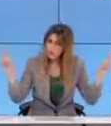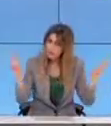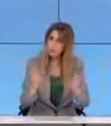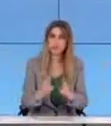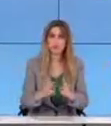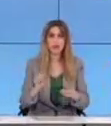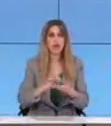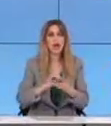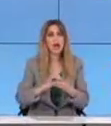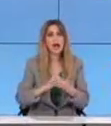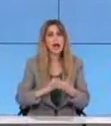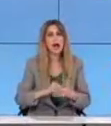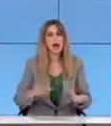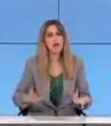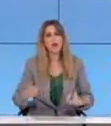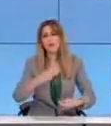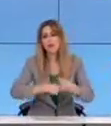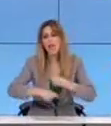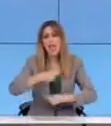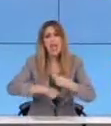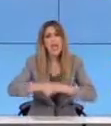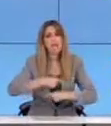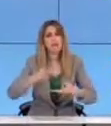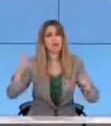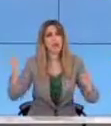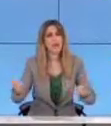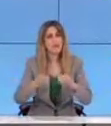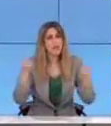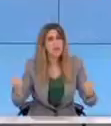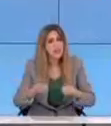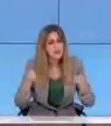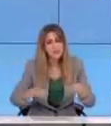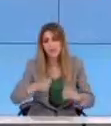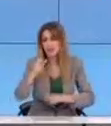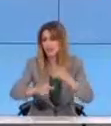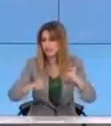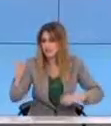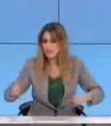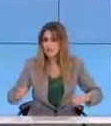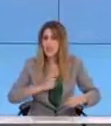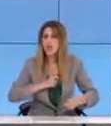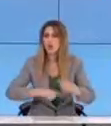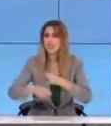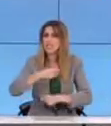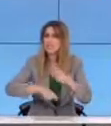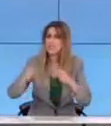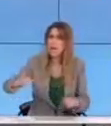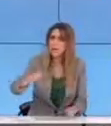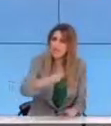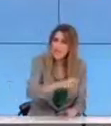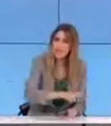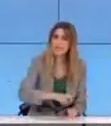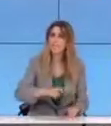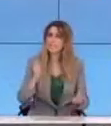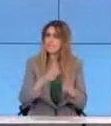για τη μείωση των φορολογικών βαρών για τον εμπορικό κόσμο, τους ελεύθερους επαγγελματίες, για την ενίσχυση της σταθερής πορείας ανάκτησης